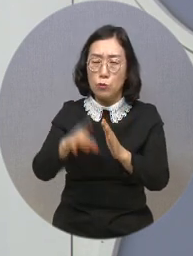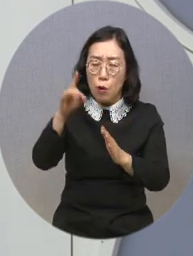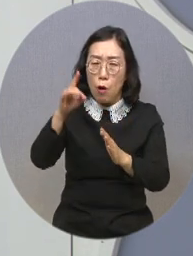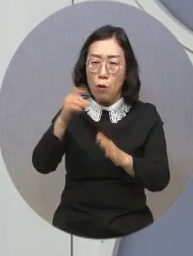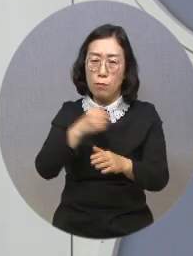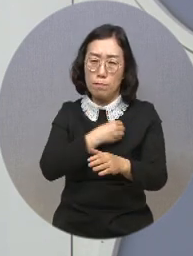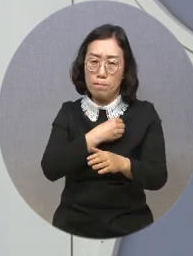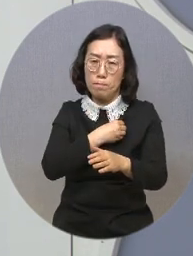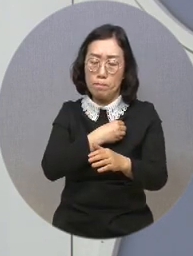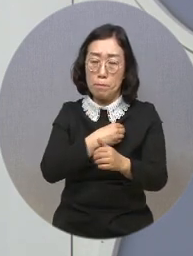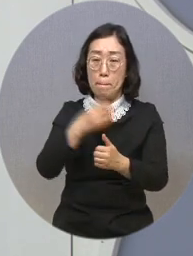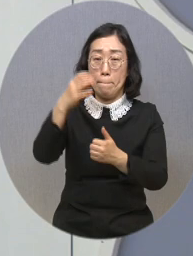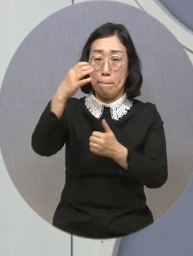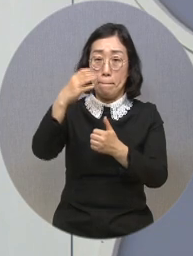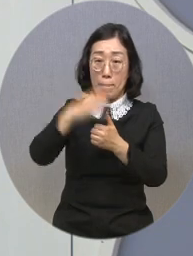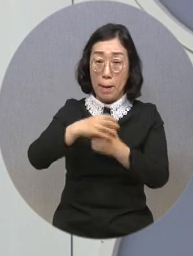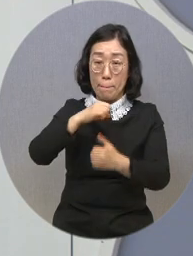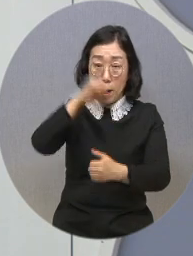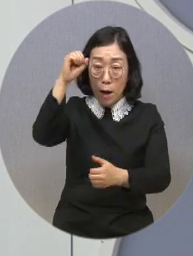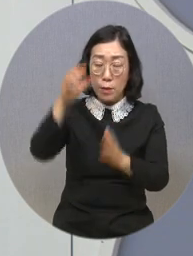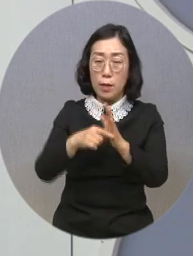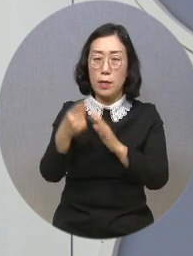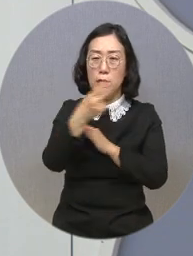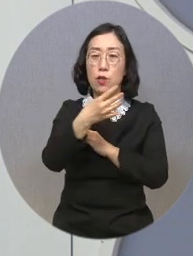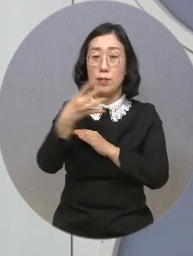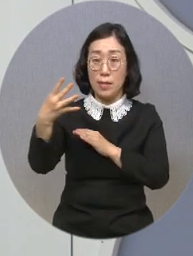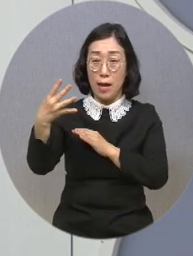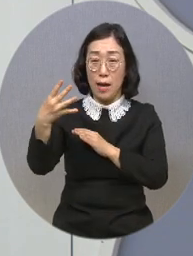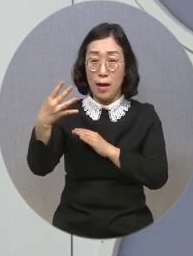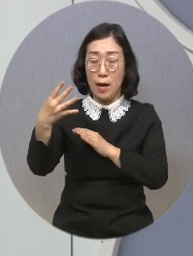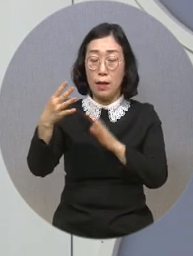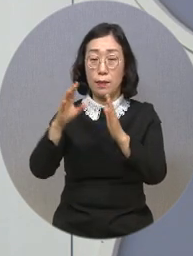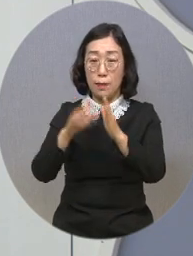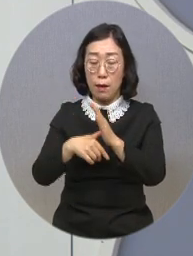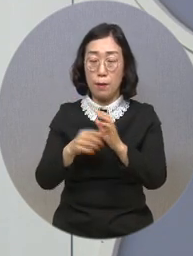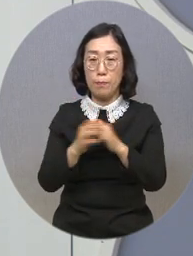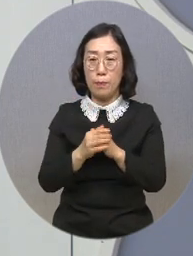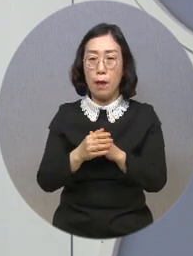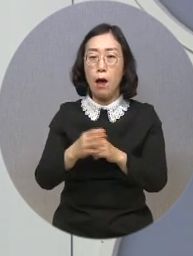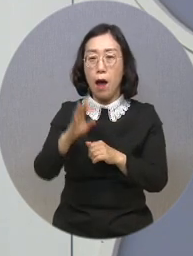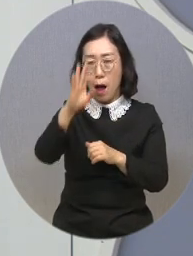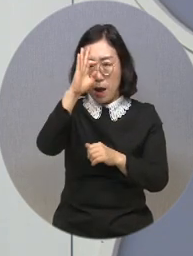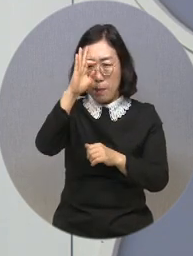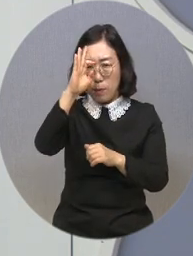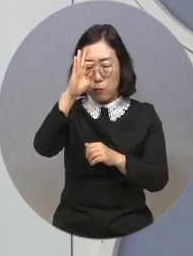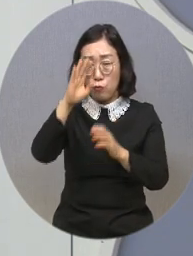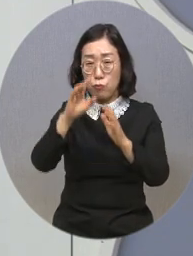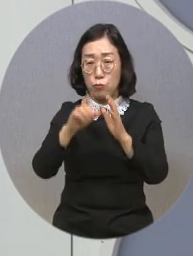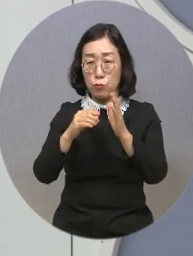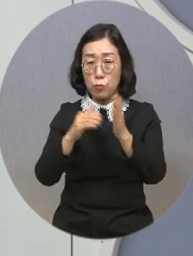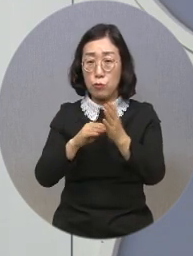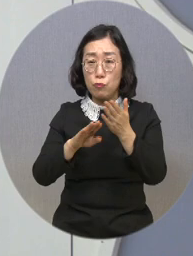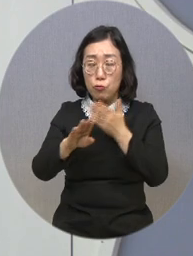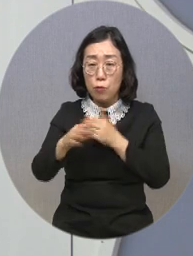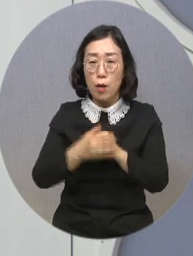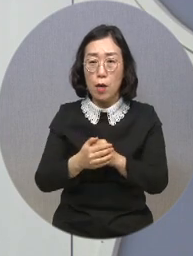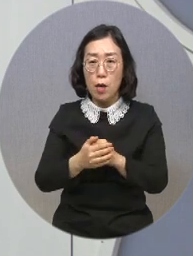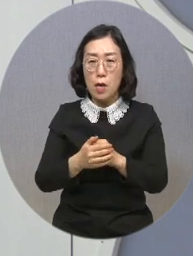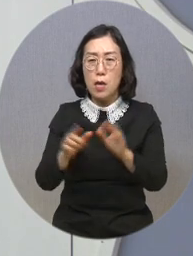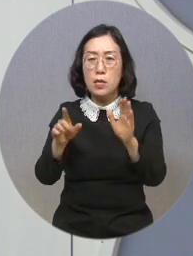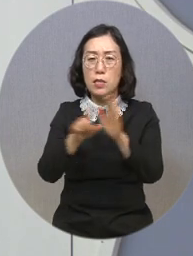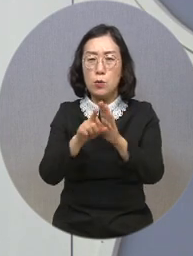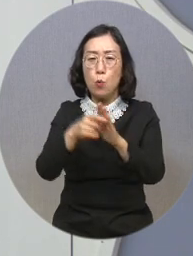때인데 그때 이제 2004년 지나고 나서 IMF 이후에 신용불량자가